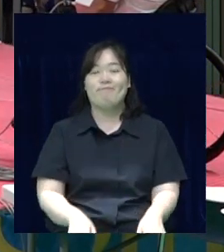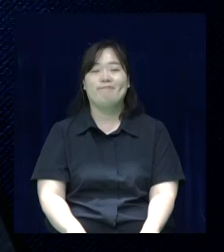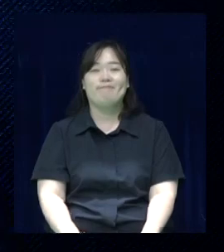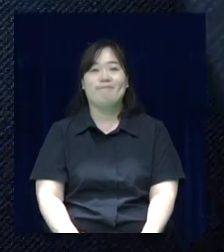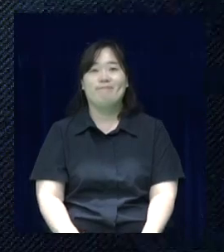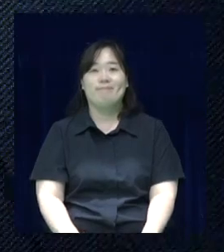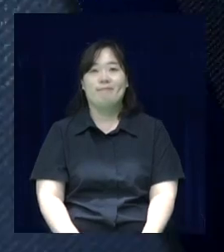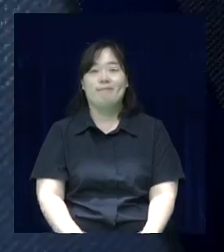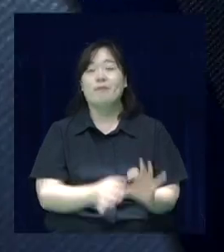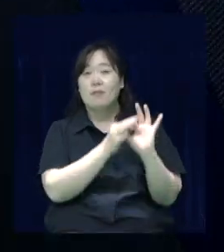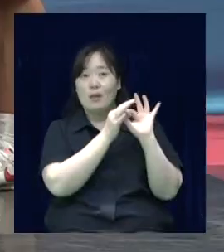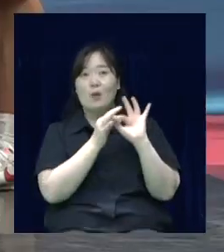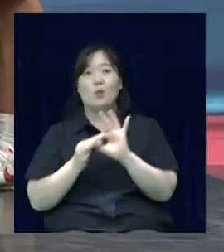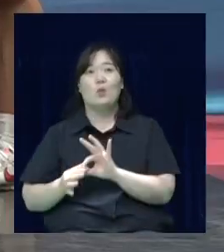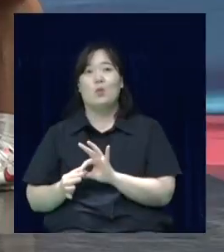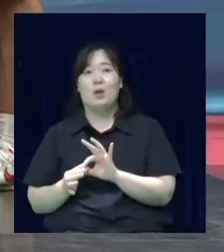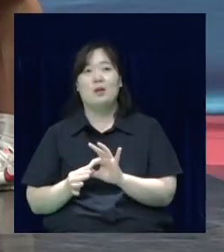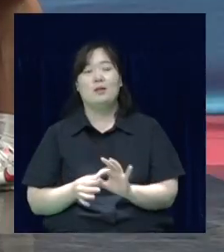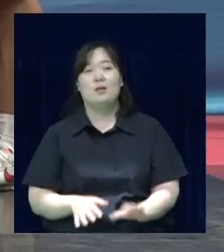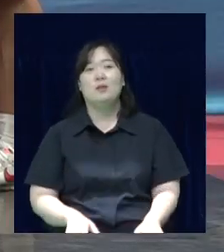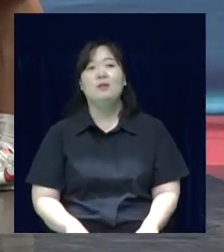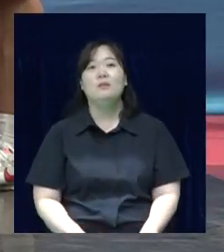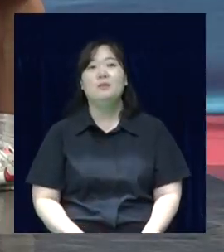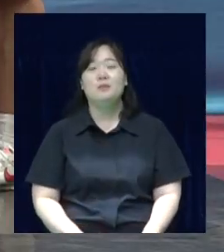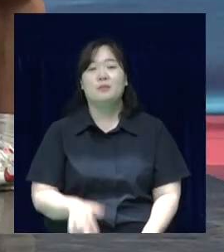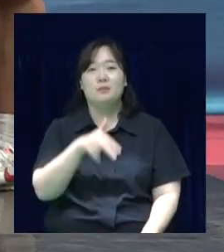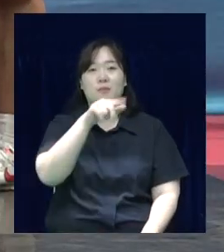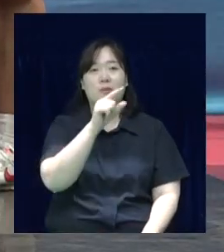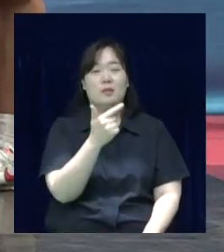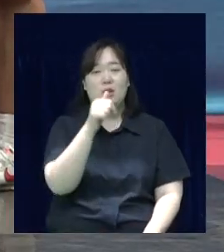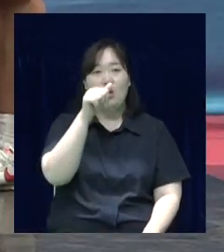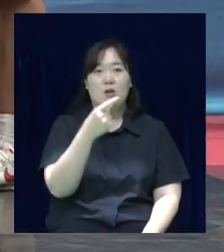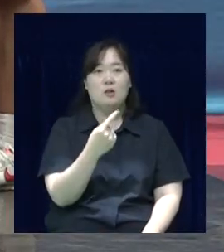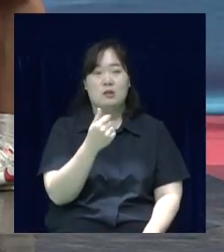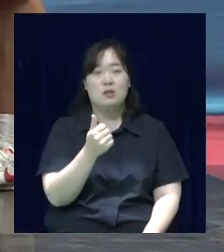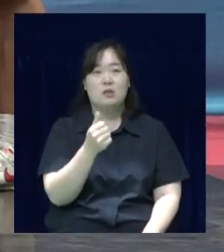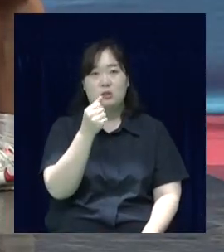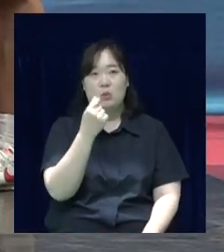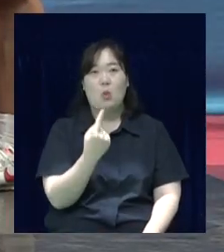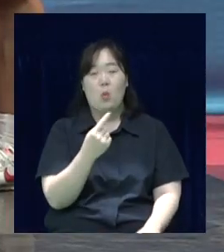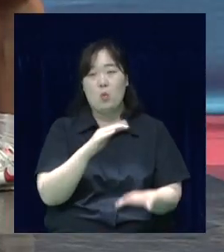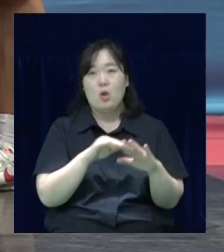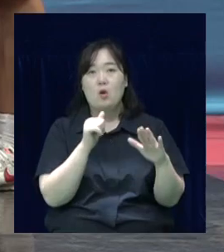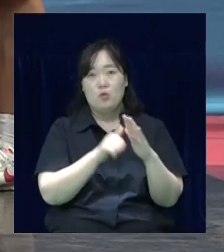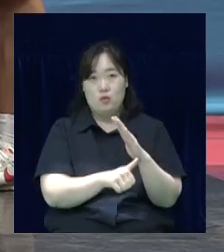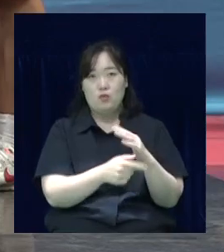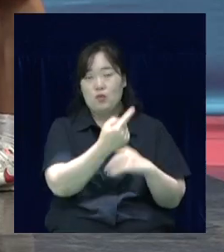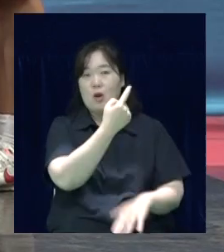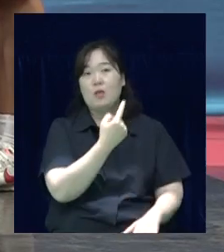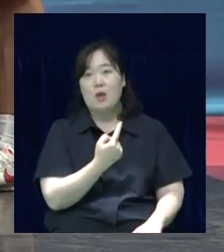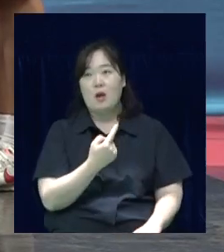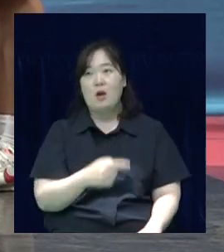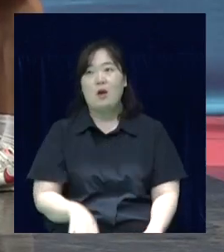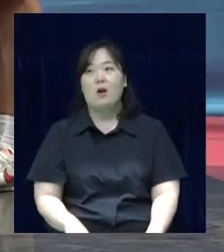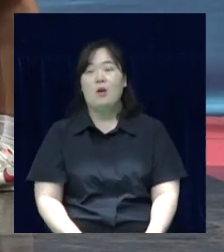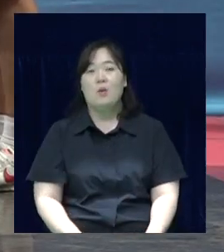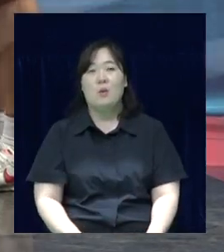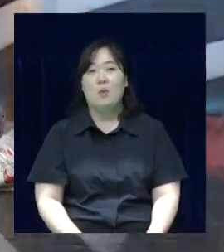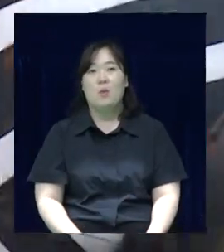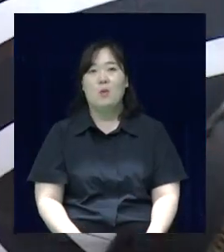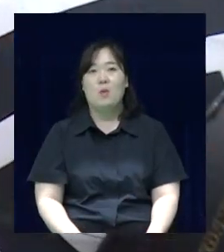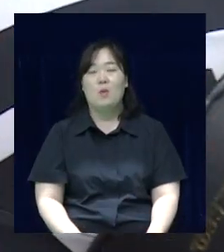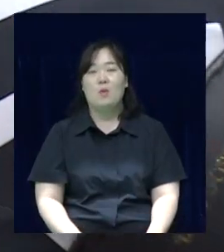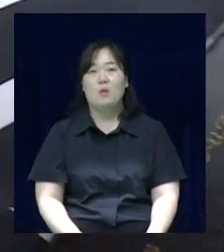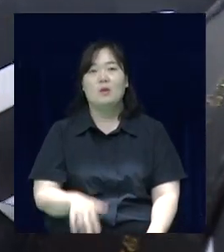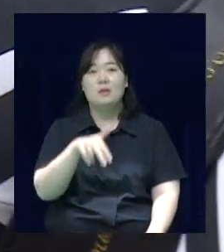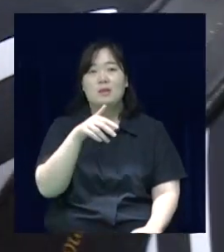자, 그리고 이어서 일단은 정금사 선수가 입장을 하겠고 예. 방금 전에 이제 조은호 선수의 선수. 장면인데 예. 굉장히 좀